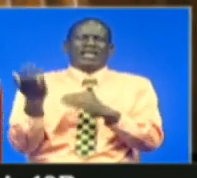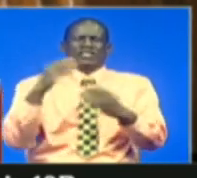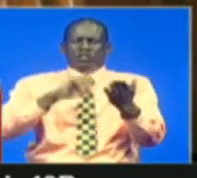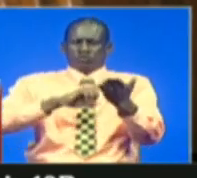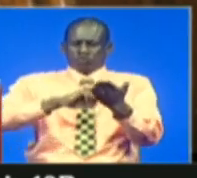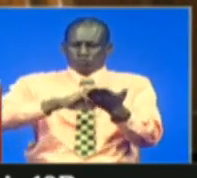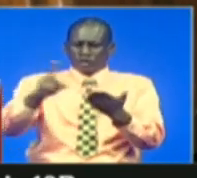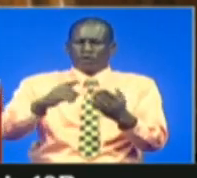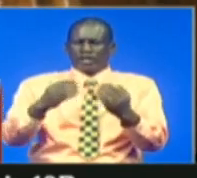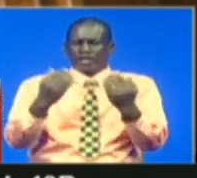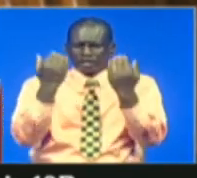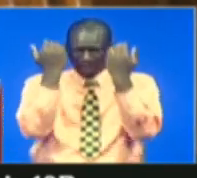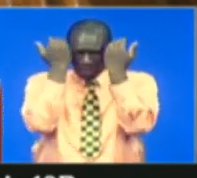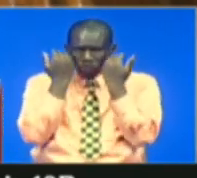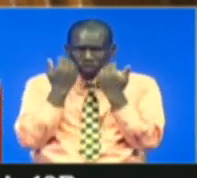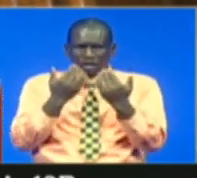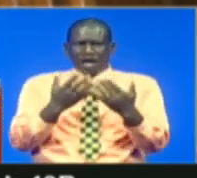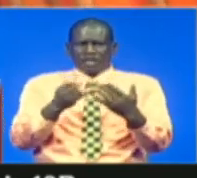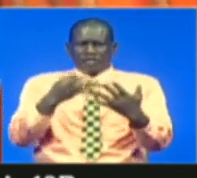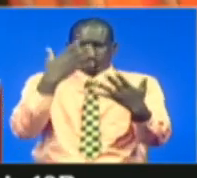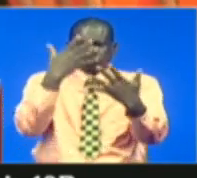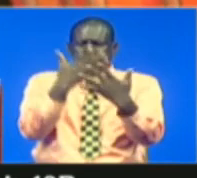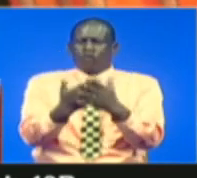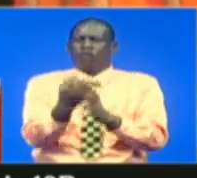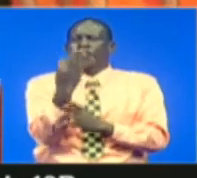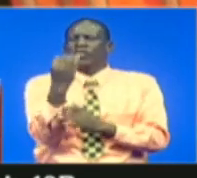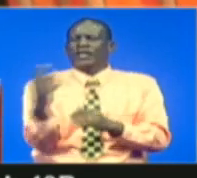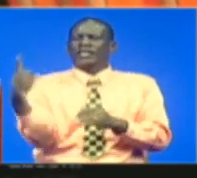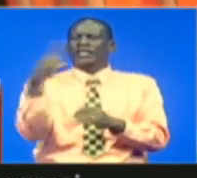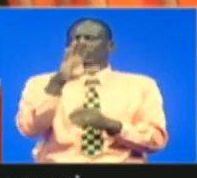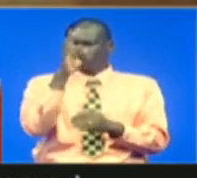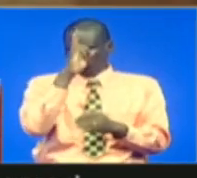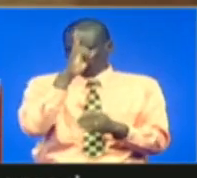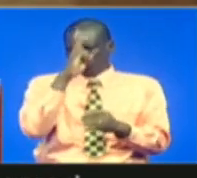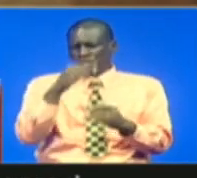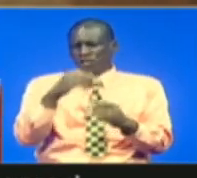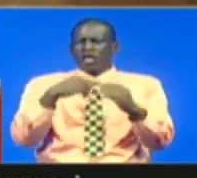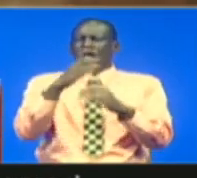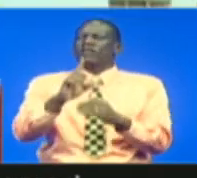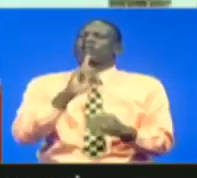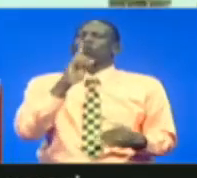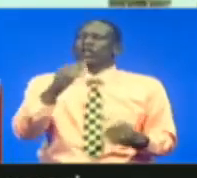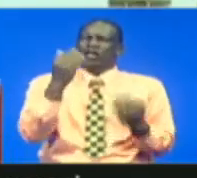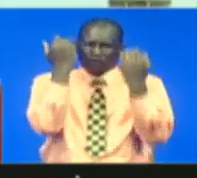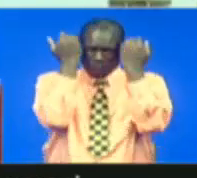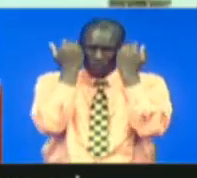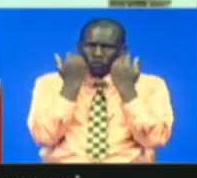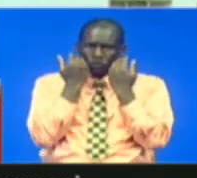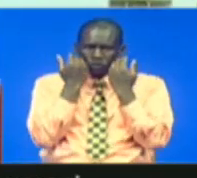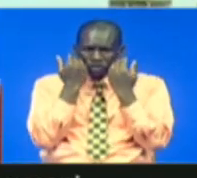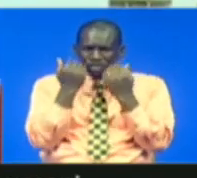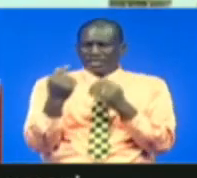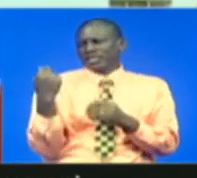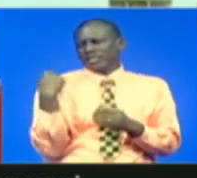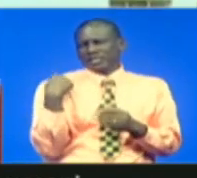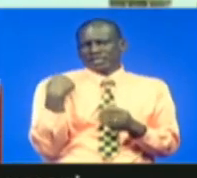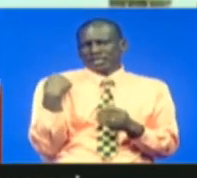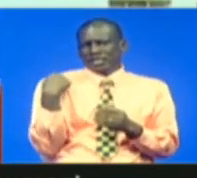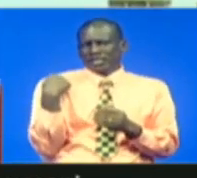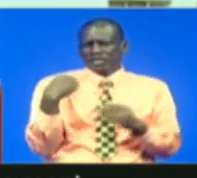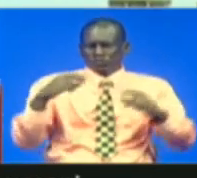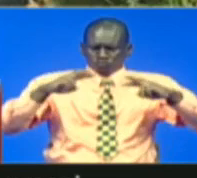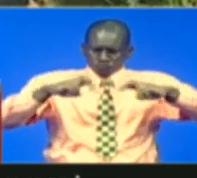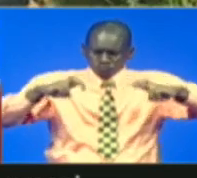na wanazuiliwa na polisi kwa jumla siku 30 kutokana na agizo la mahakama. Hiyo jana,